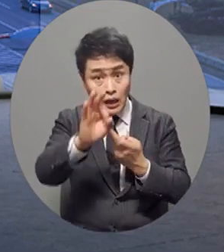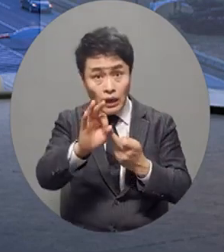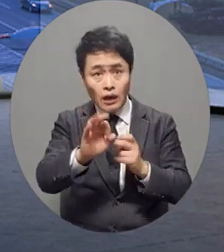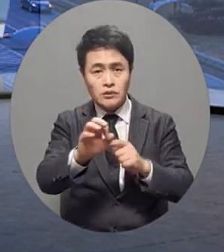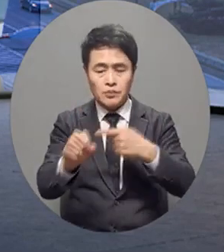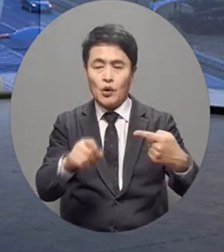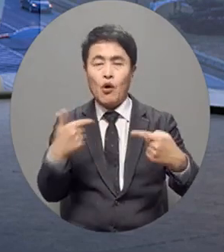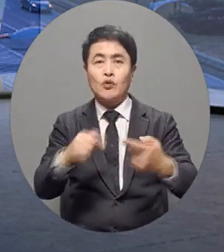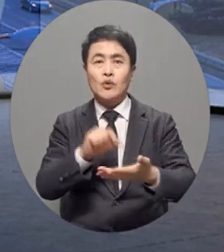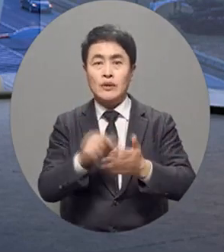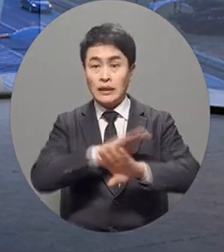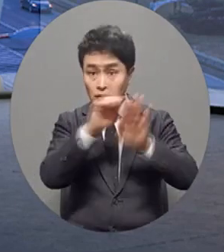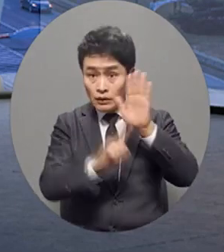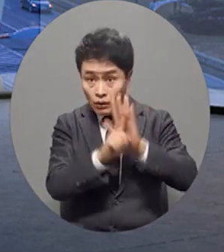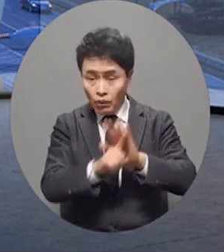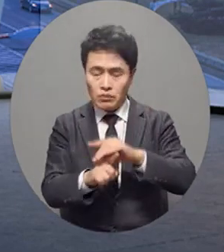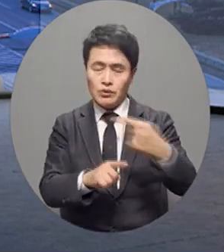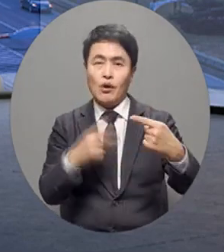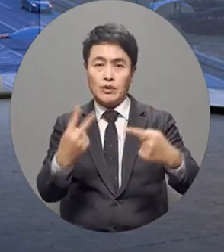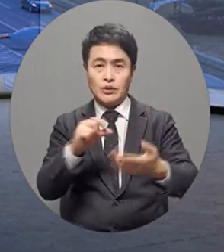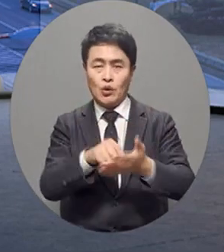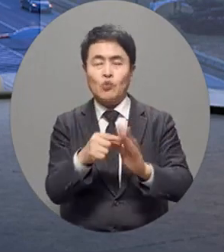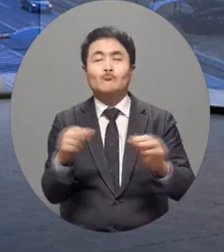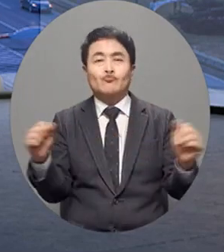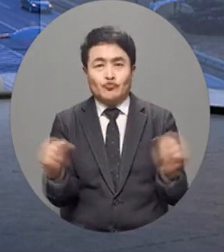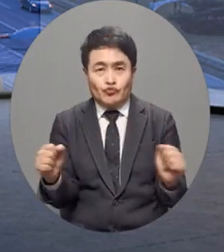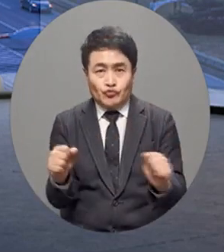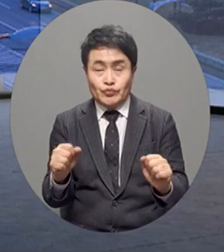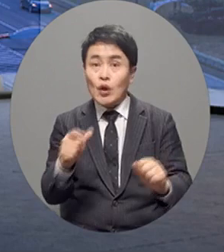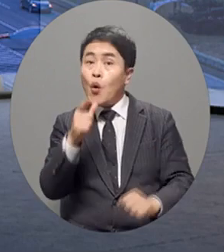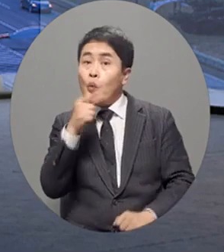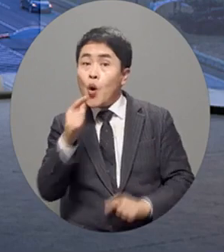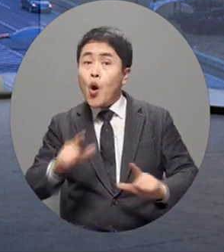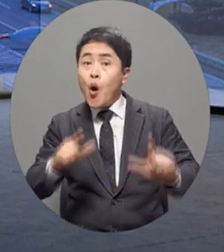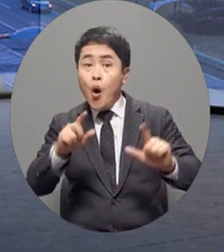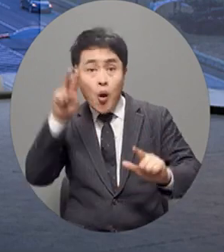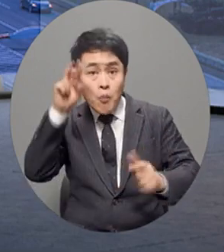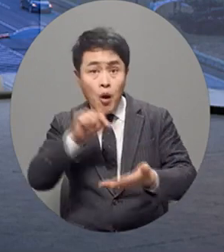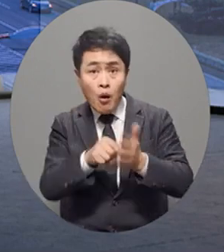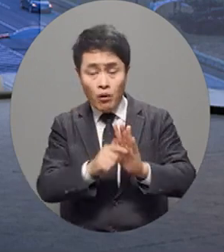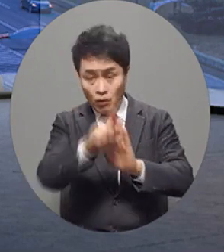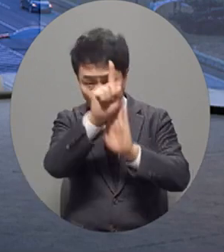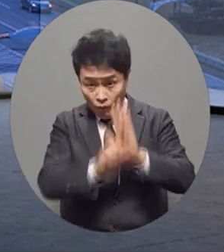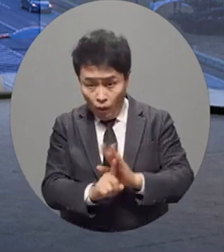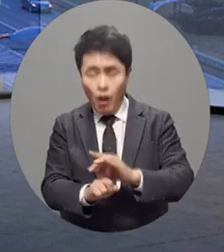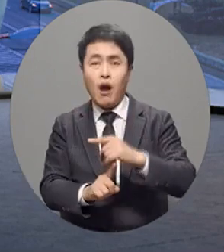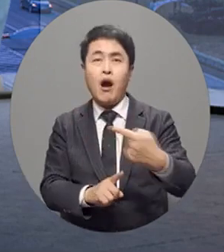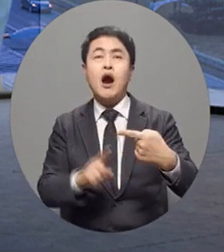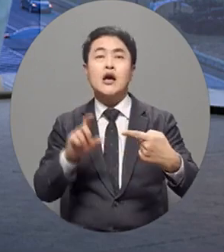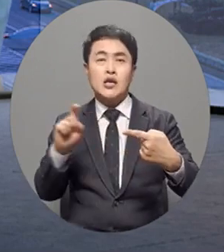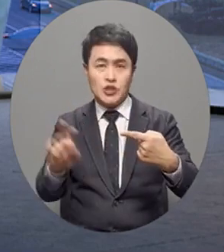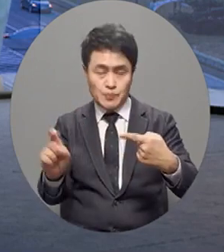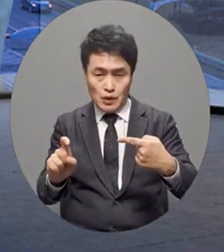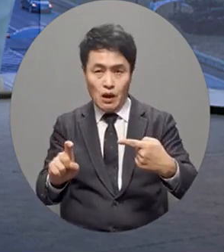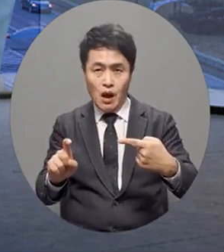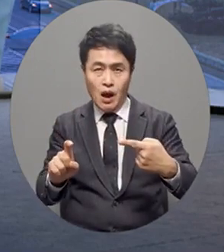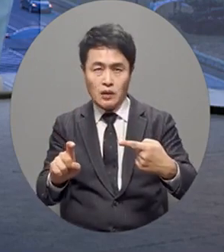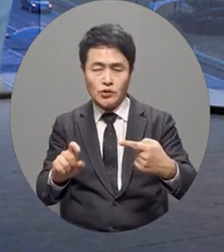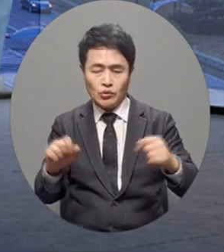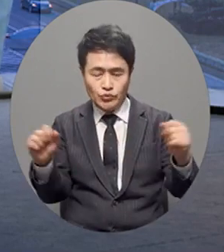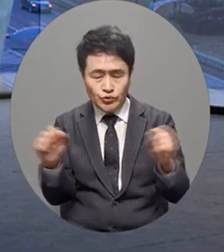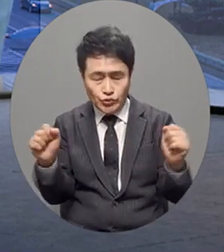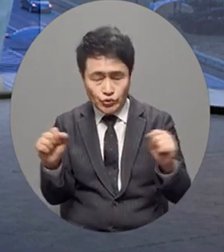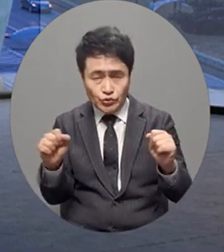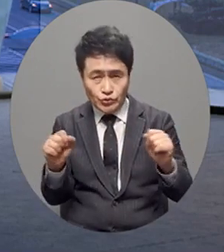6도, 한낮에도 영하 2도 선에 머물며 춥겠고요. 월요일인 모레는 영하 10도 선까지 곤두박질하면서 이번 반짝